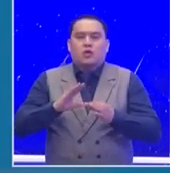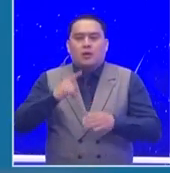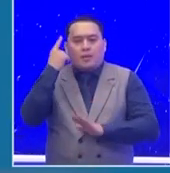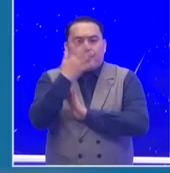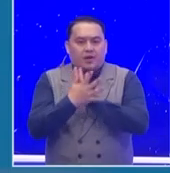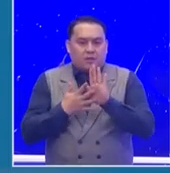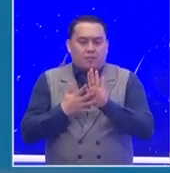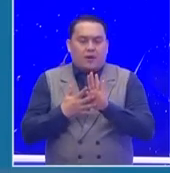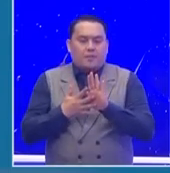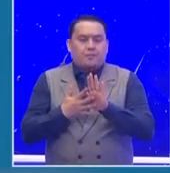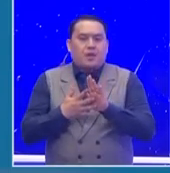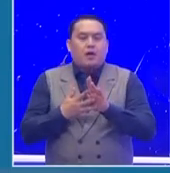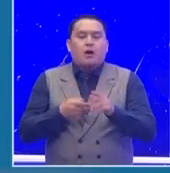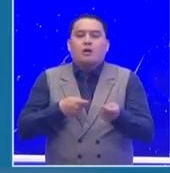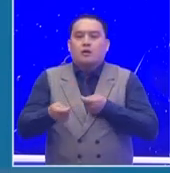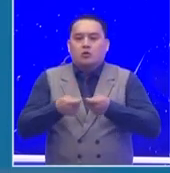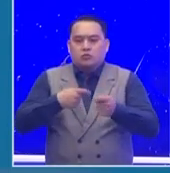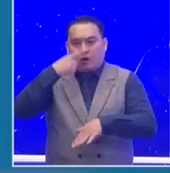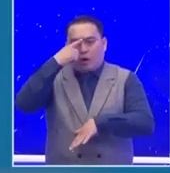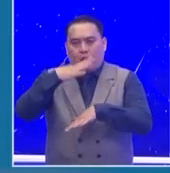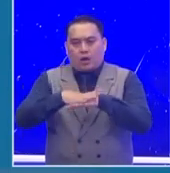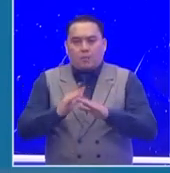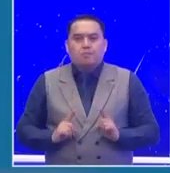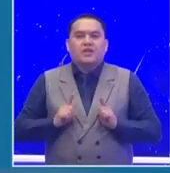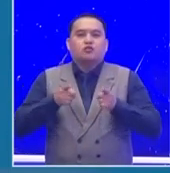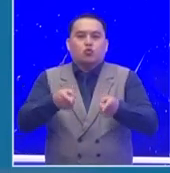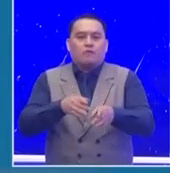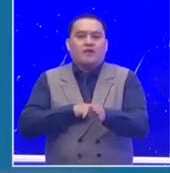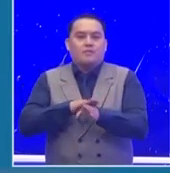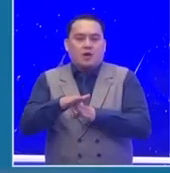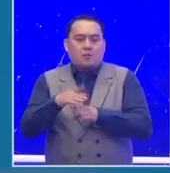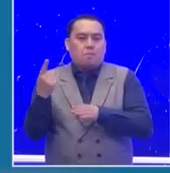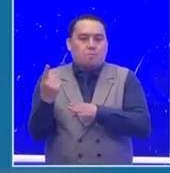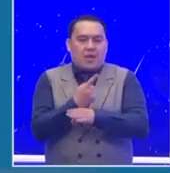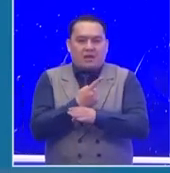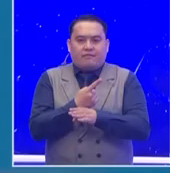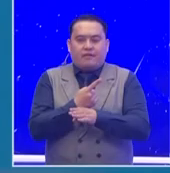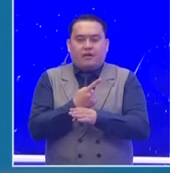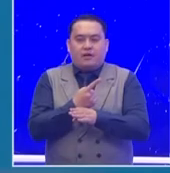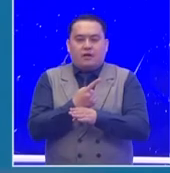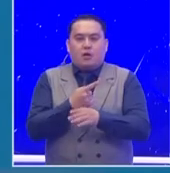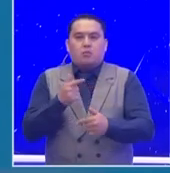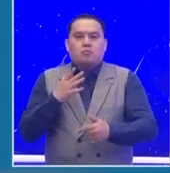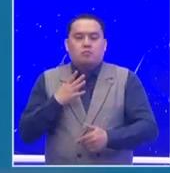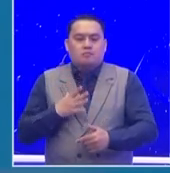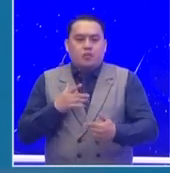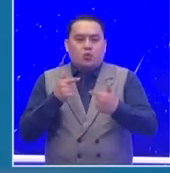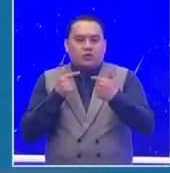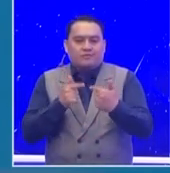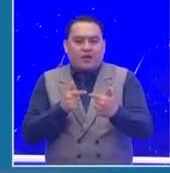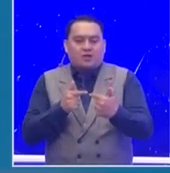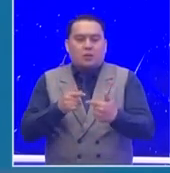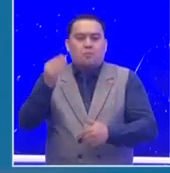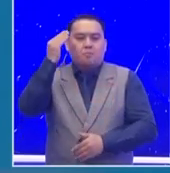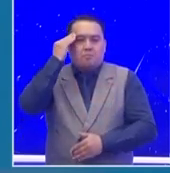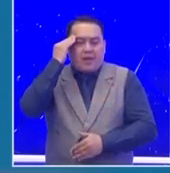понимаем. Правительство и акимы уже приступили к реализации первого пакета антикризисных мер.